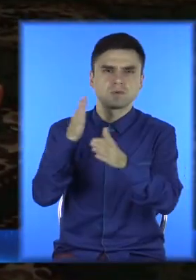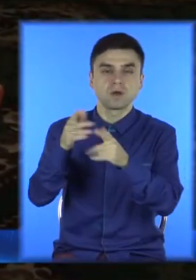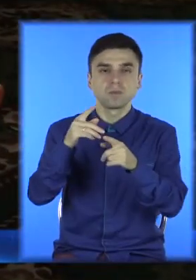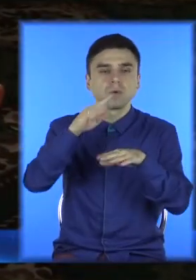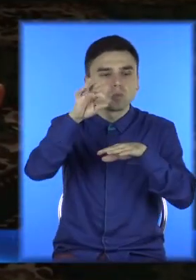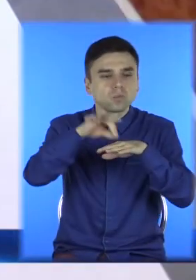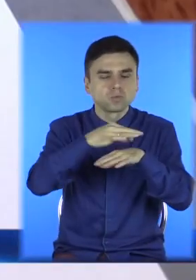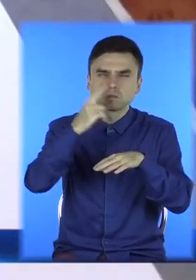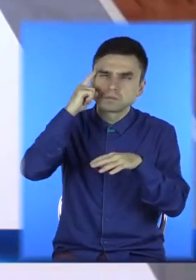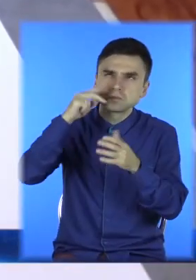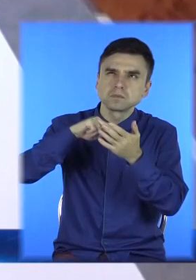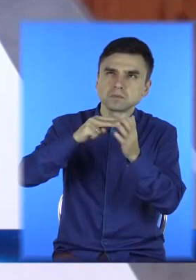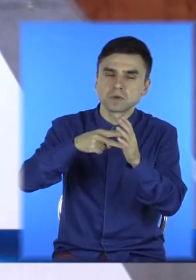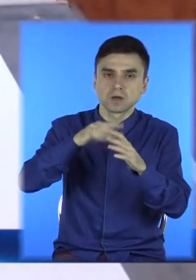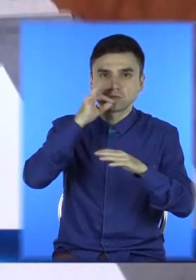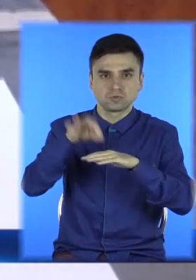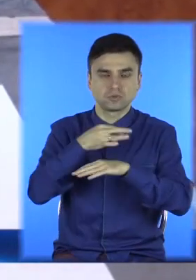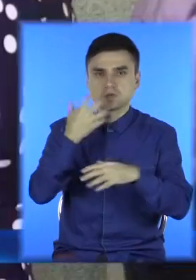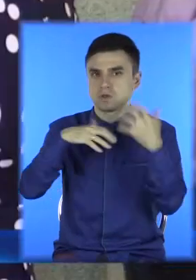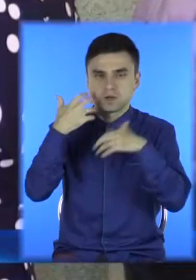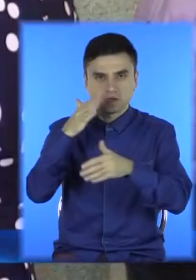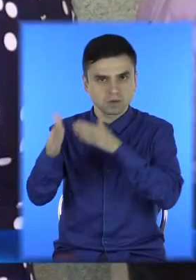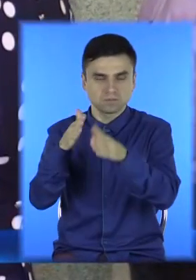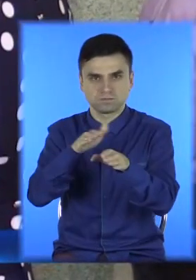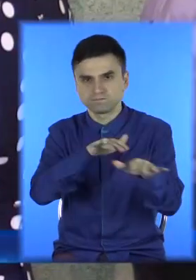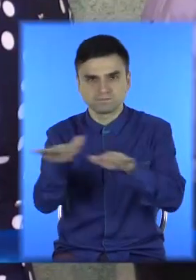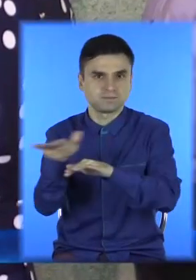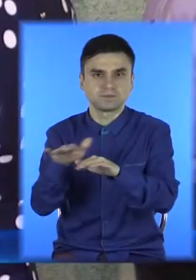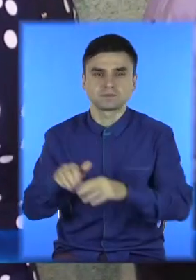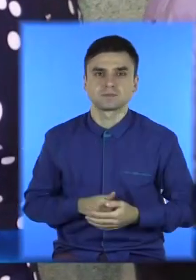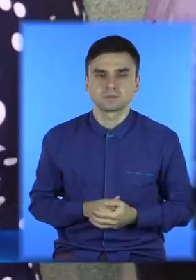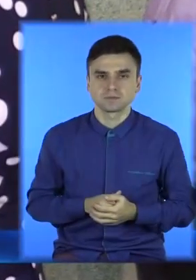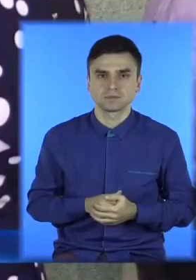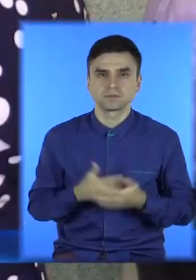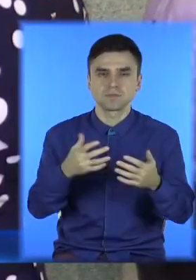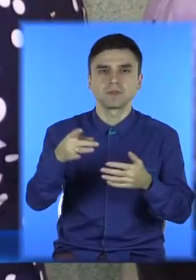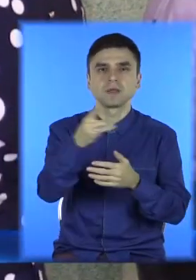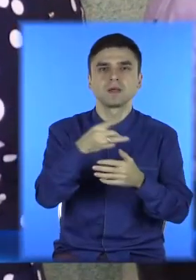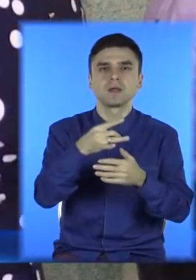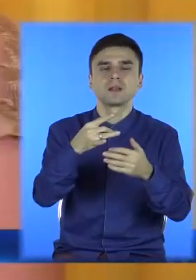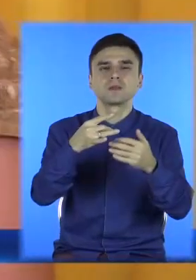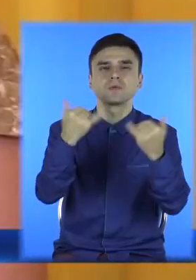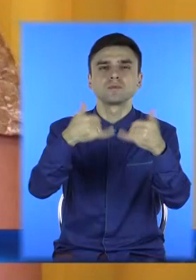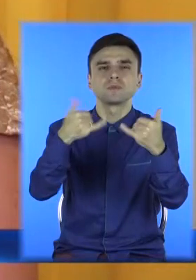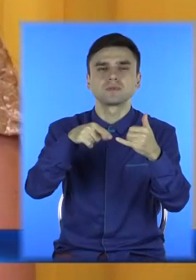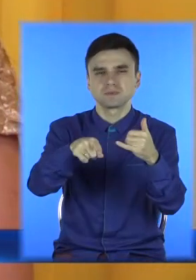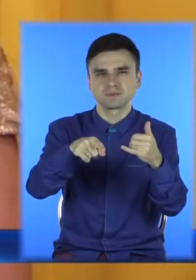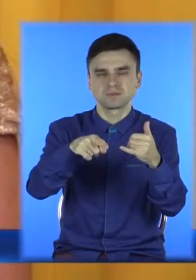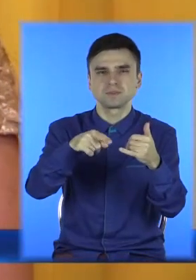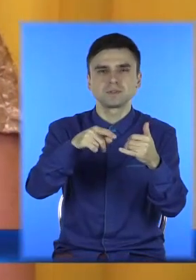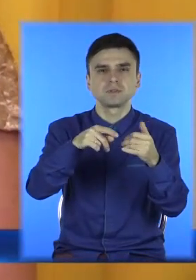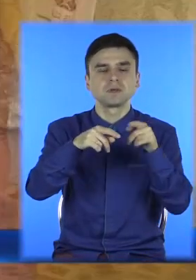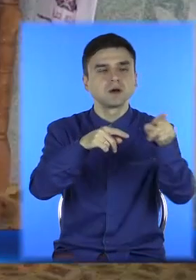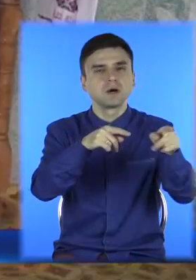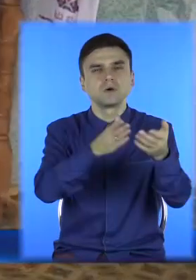шлюбів металургійного району записано багато ювілеїв, але 60-річчя подружнього життя зафіксували вперше. Марія стверджує,